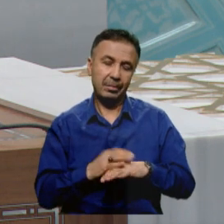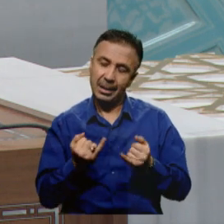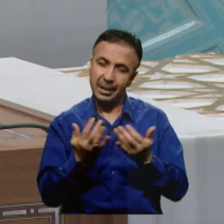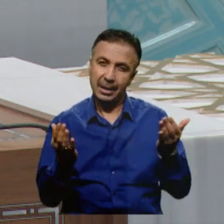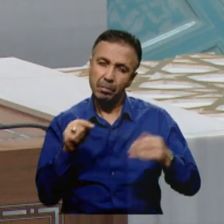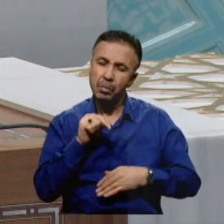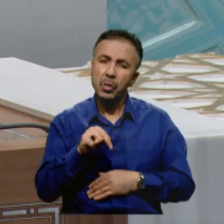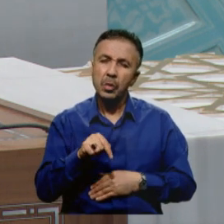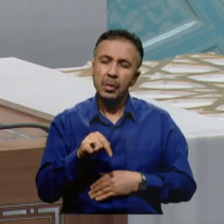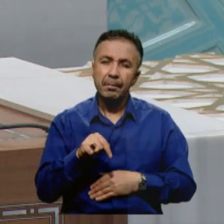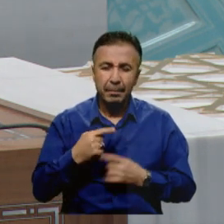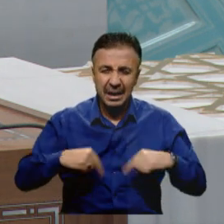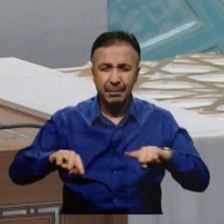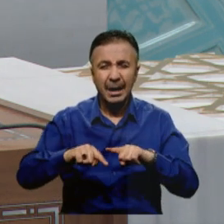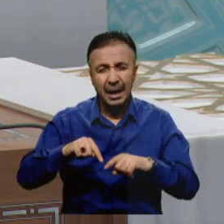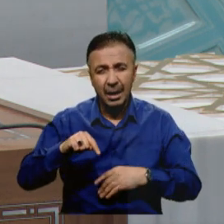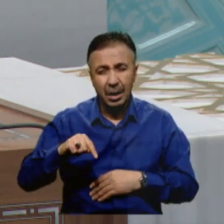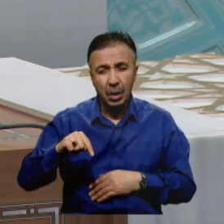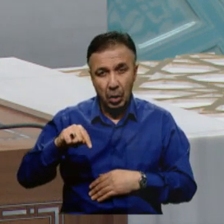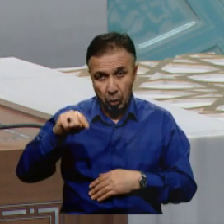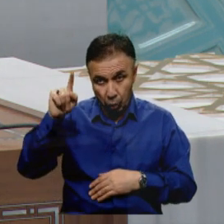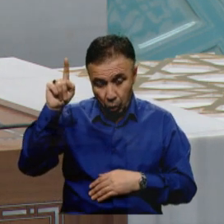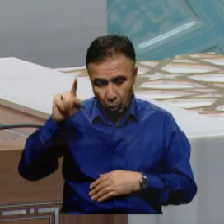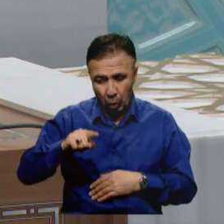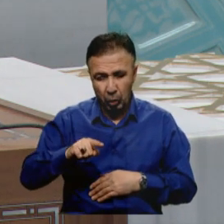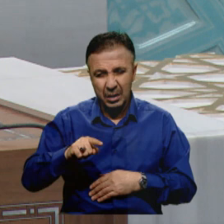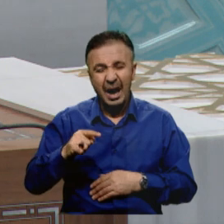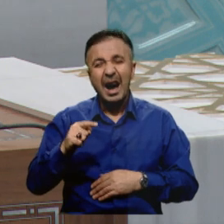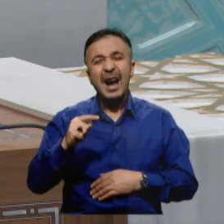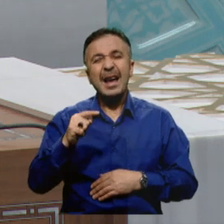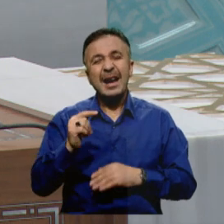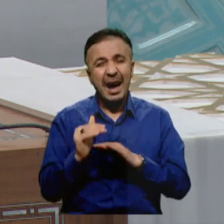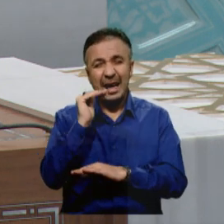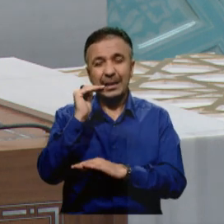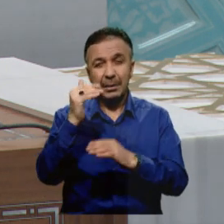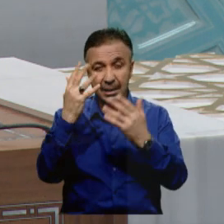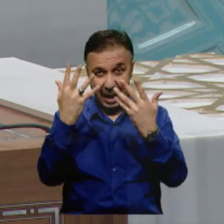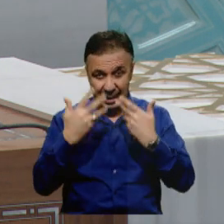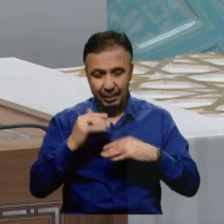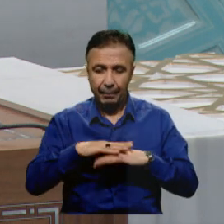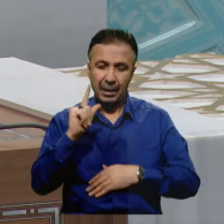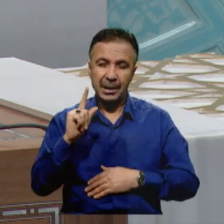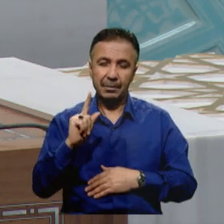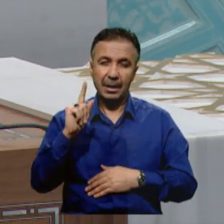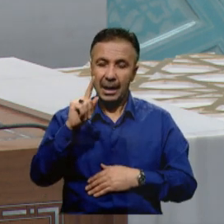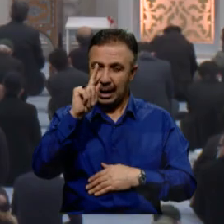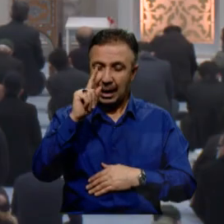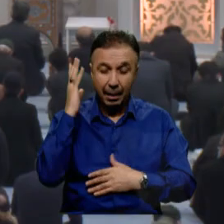Bizim de günlük olarak hayatımızın muhasebesini yapmamız lazım. İbadetimizi sırf Allah'a arz etmemiz